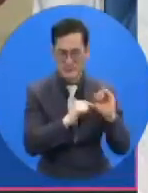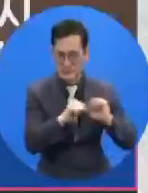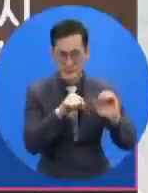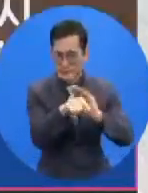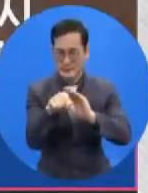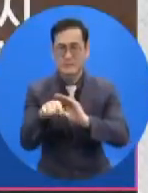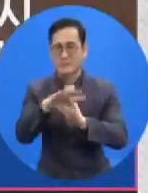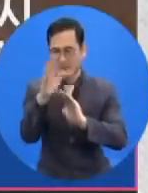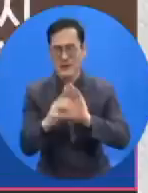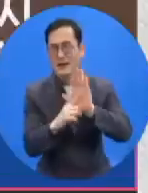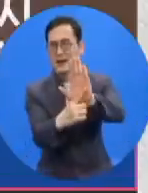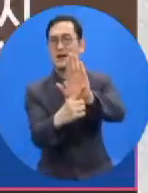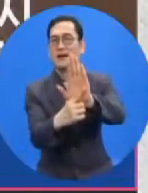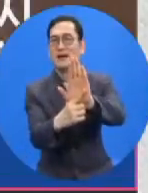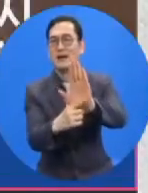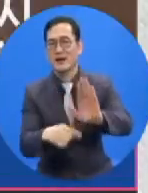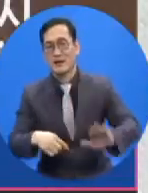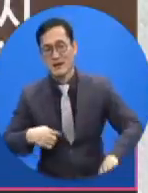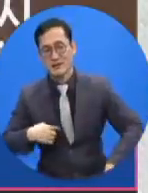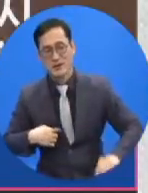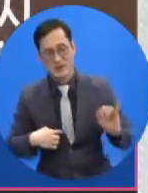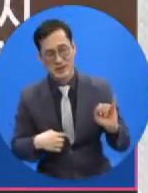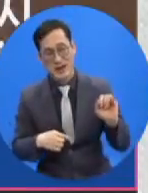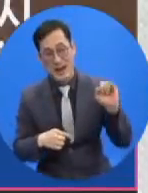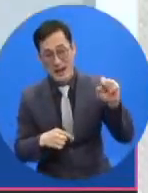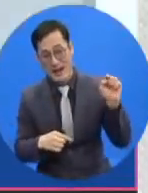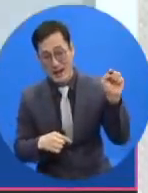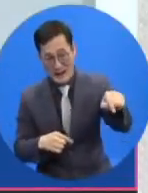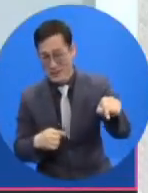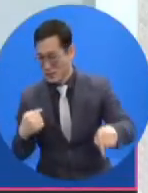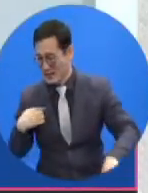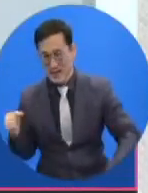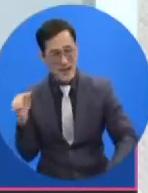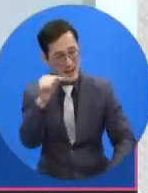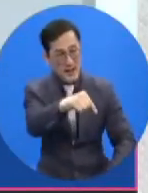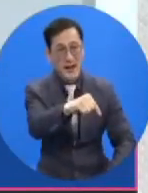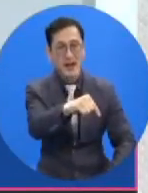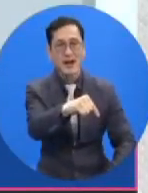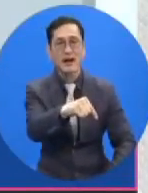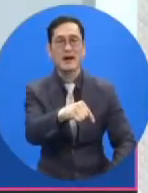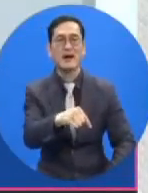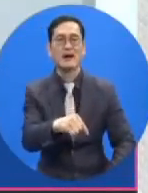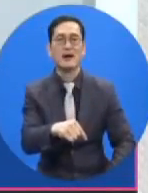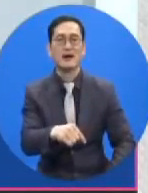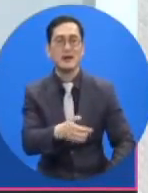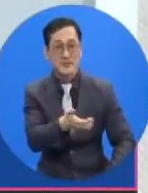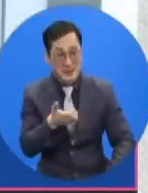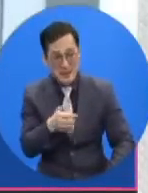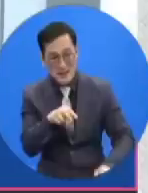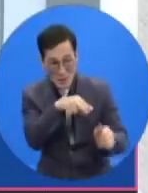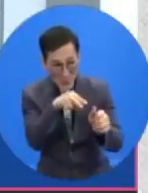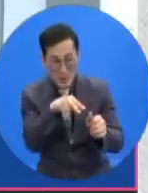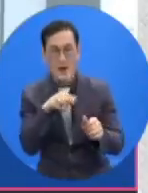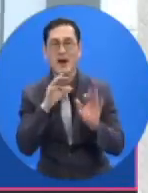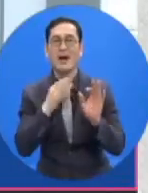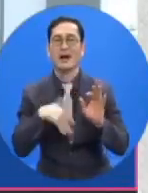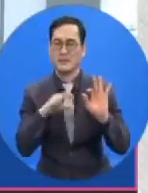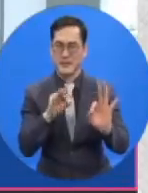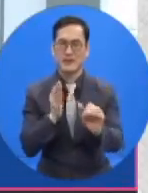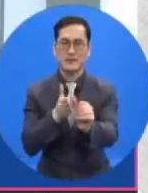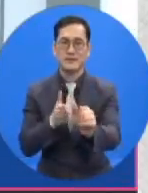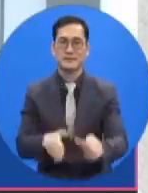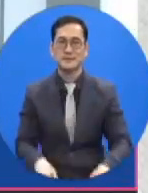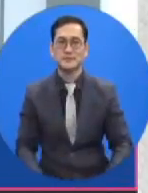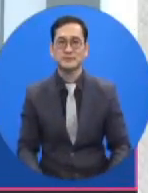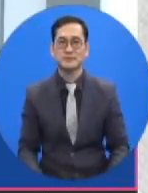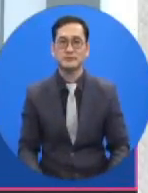맞는 것 같다 이런 얘기를 꼭 좀 드리고 싶고요. 네. 가만히 보면 지금 공개 안 한 게 이것뿐이 아니에요. 지금 제일 궁금한 게 저 개인적입니다. 네. 저